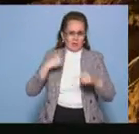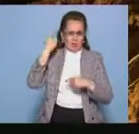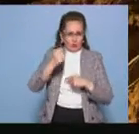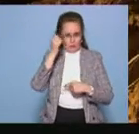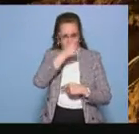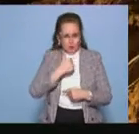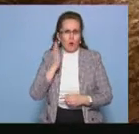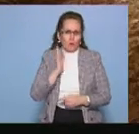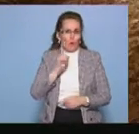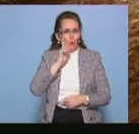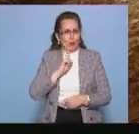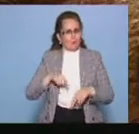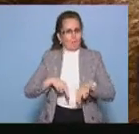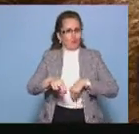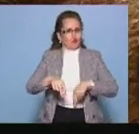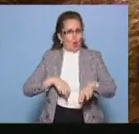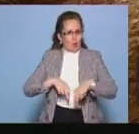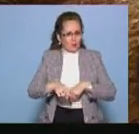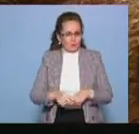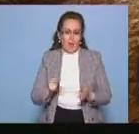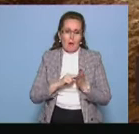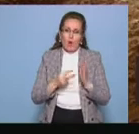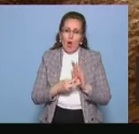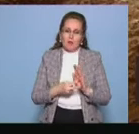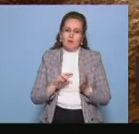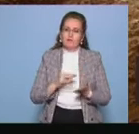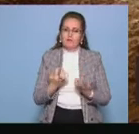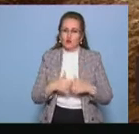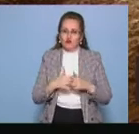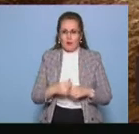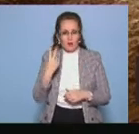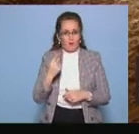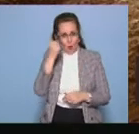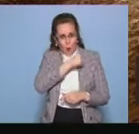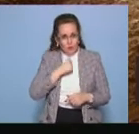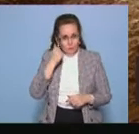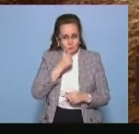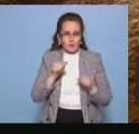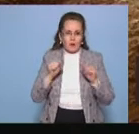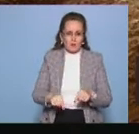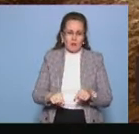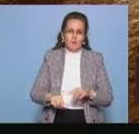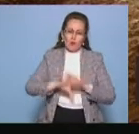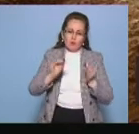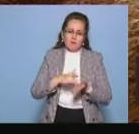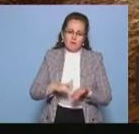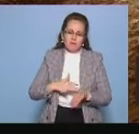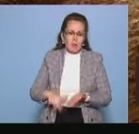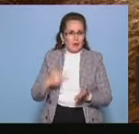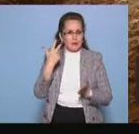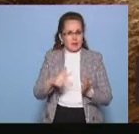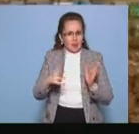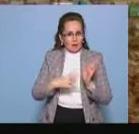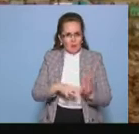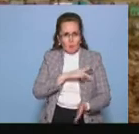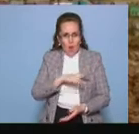пешеходам. Проект рассчитан сроком на 2 года. В этом общая стоимость порядка 39